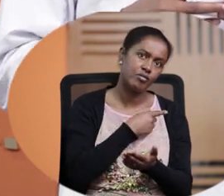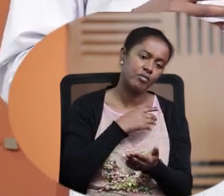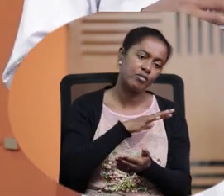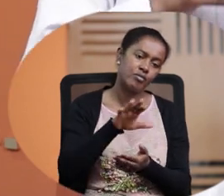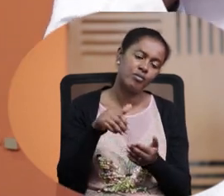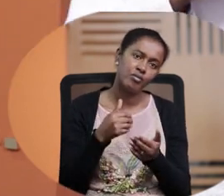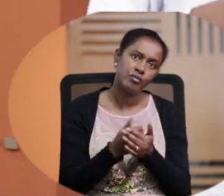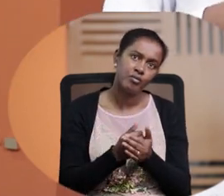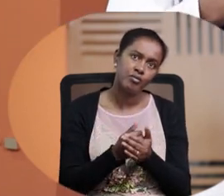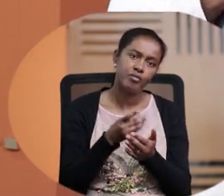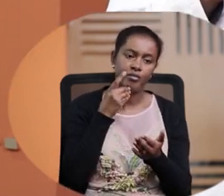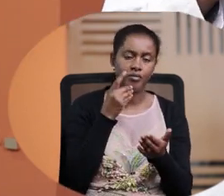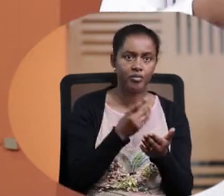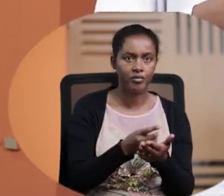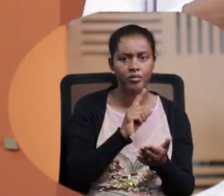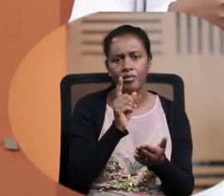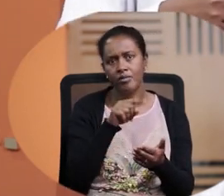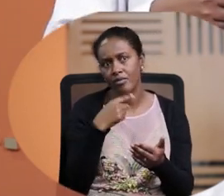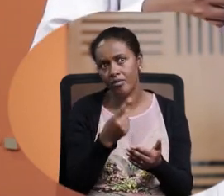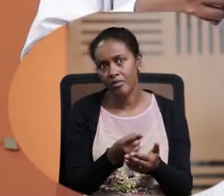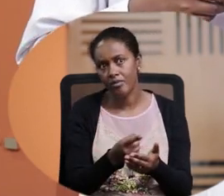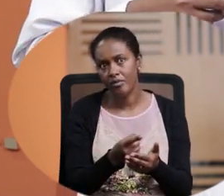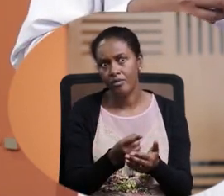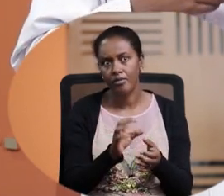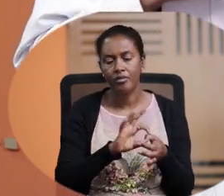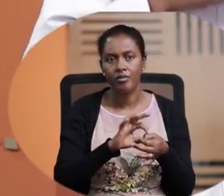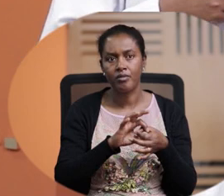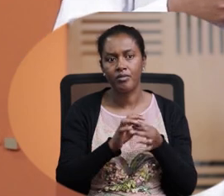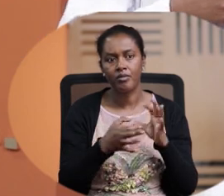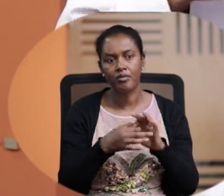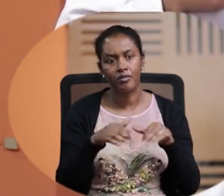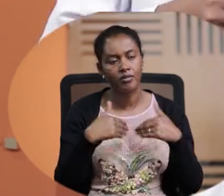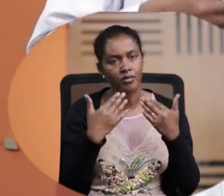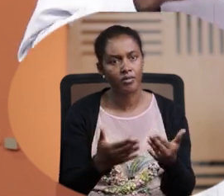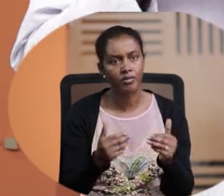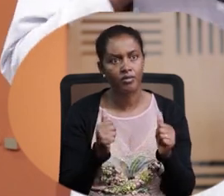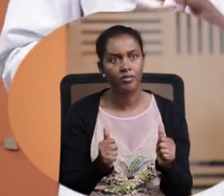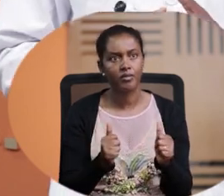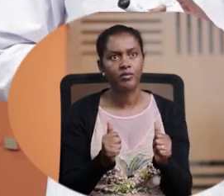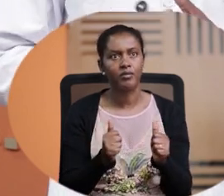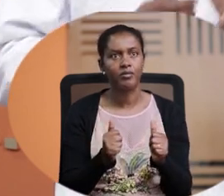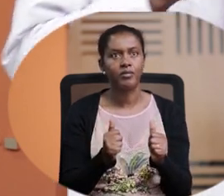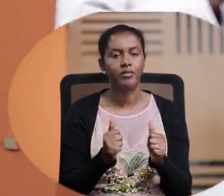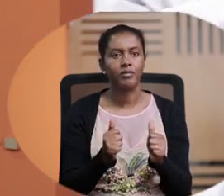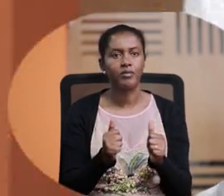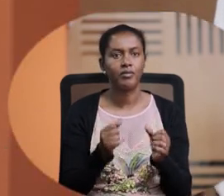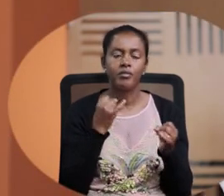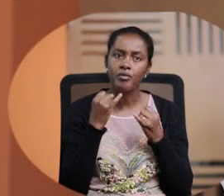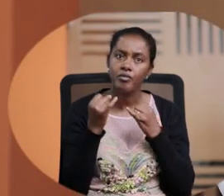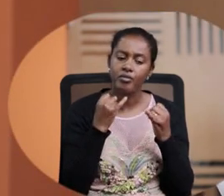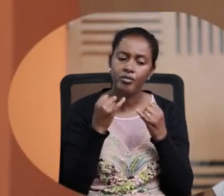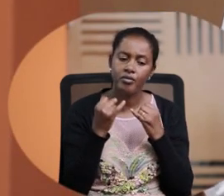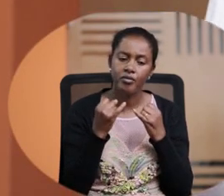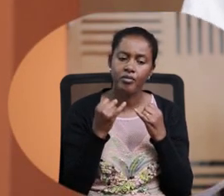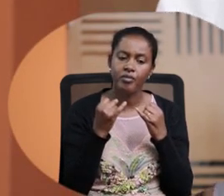data irra kaudan datan malakatai hikosa keninira data jechun odefanno katai odefanno kamtu